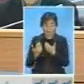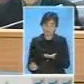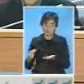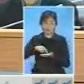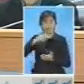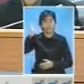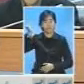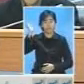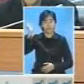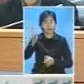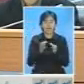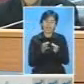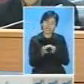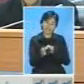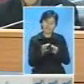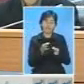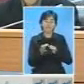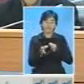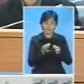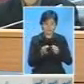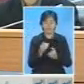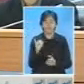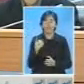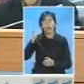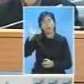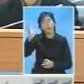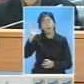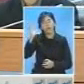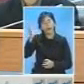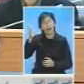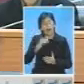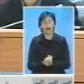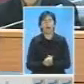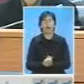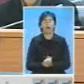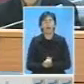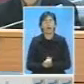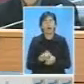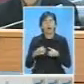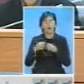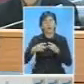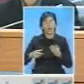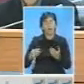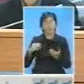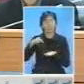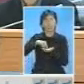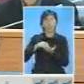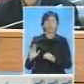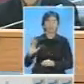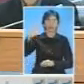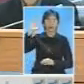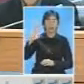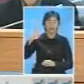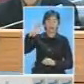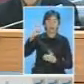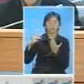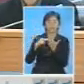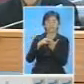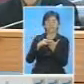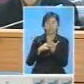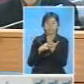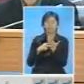ามั่งนี่เขากำลังอธิบายกำลังอภิปรายอยู่นี่มีฝ่ายตรงกันข้ามลุกขึ้นประท้วงท่านประธานก็อนุญาต